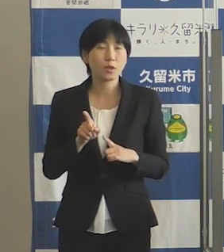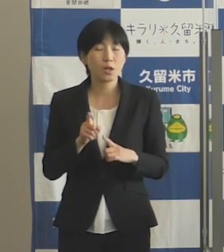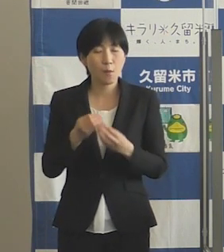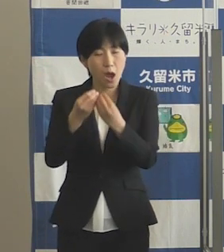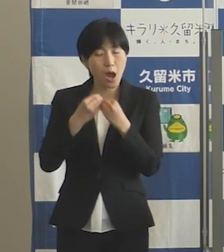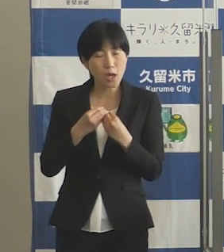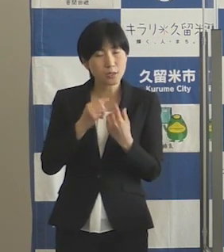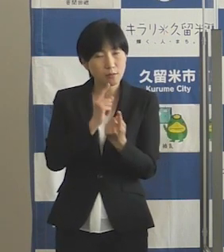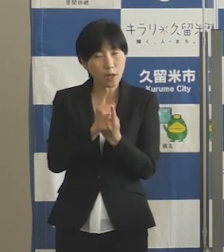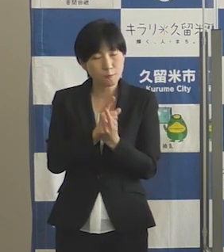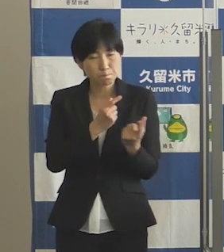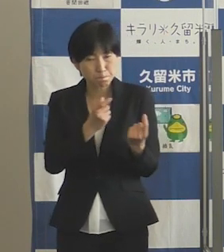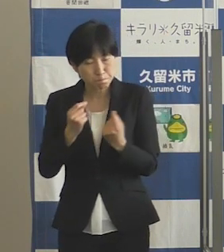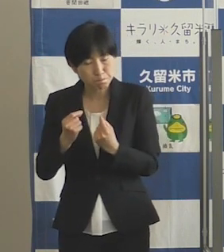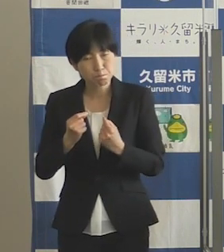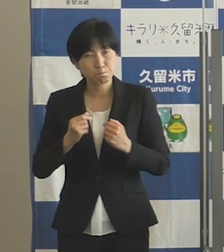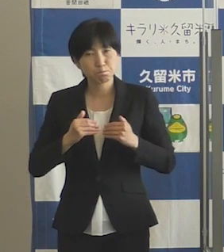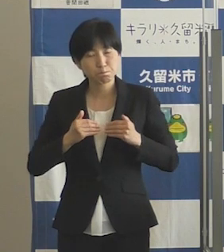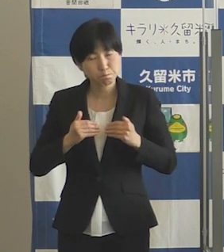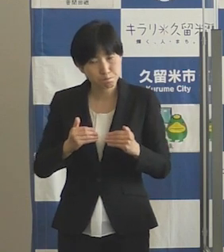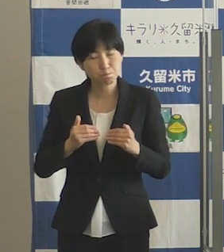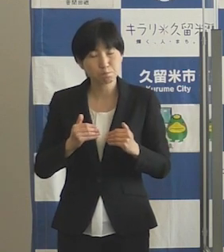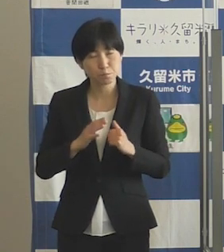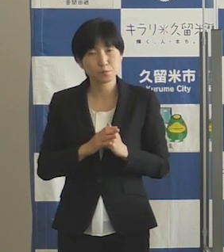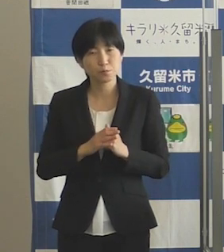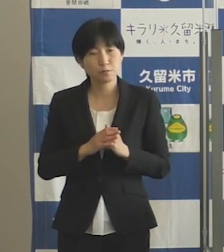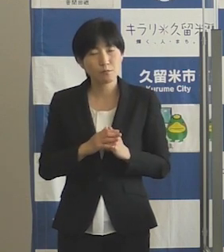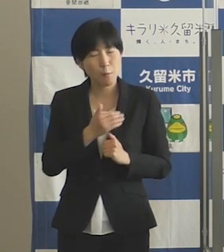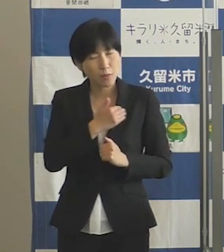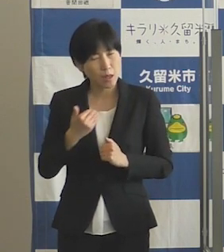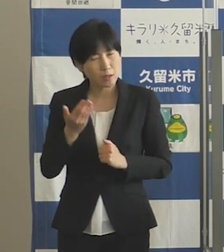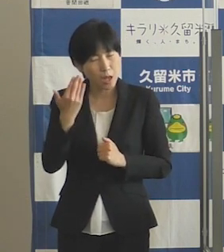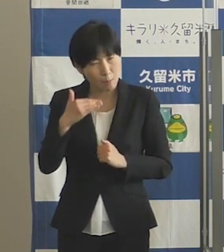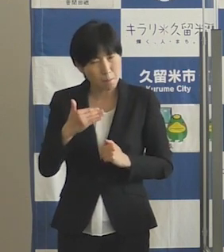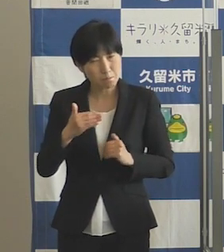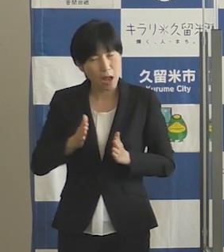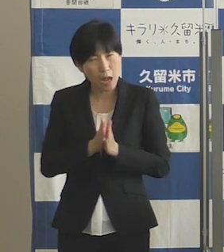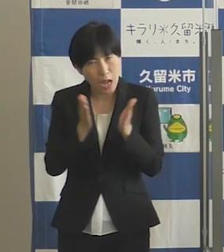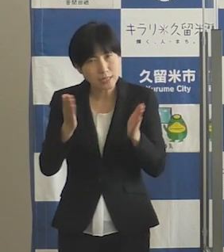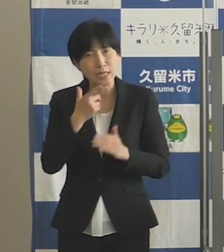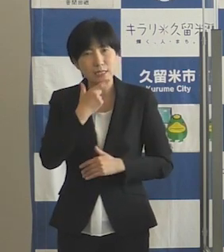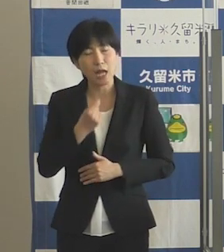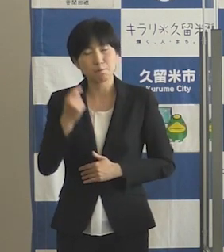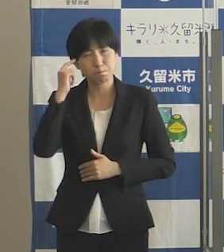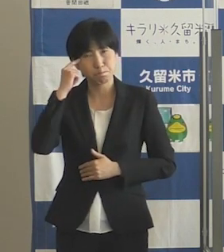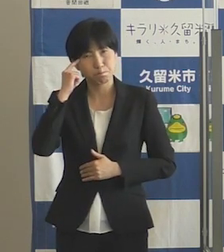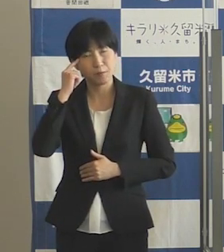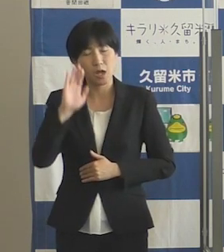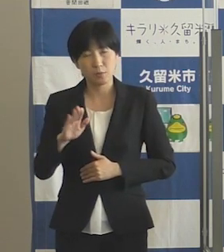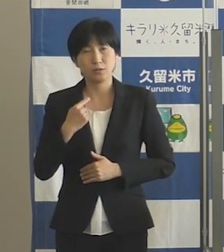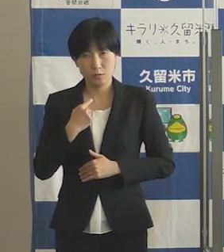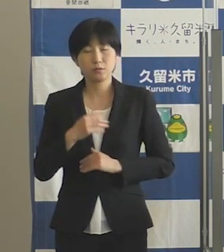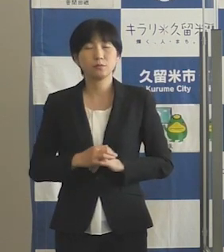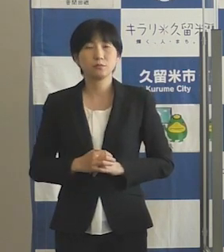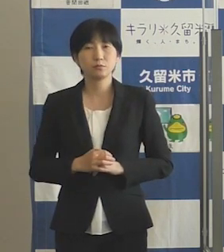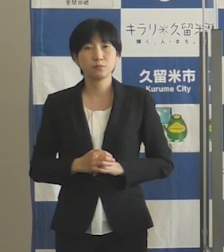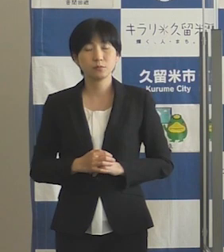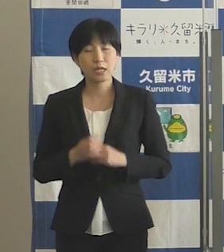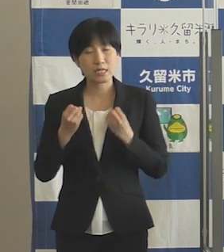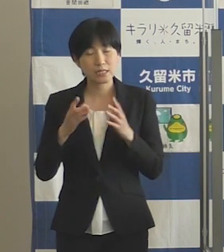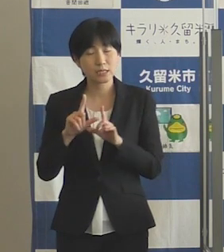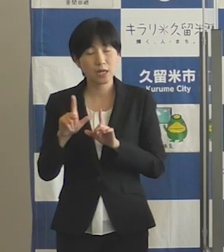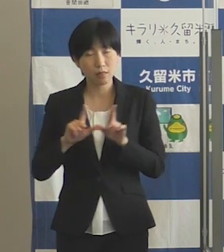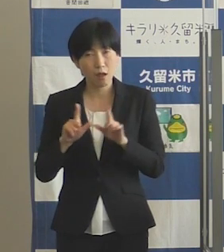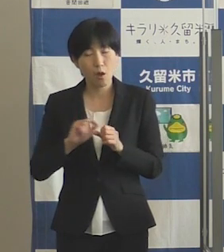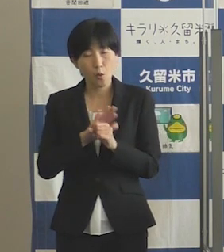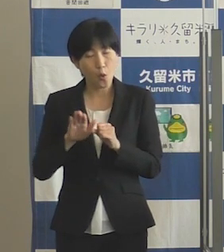を十分に実施しながら、できる限り開催していきたいと考えています。新型コロナウイルス